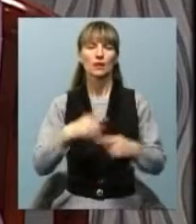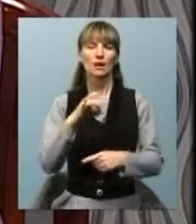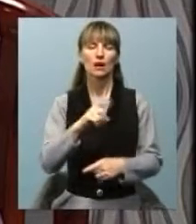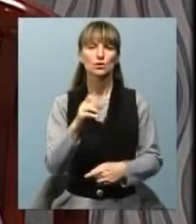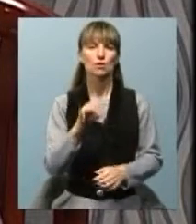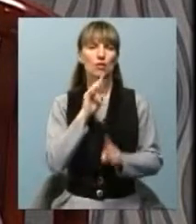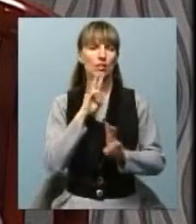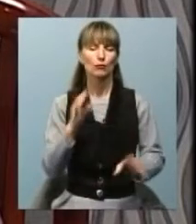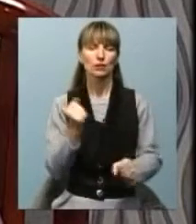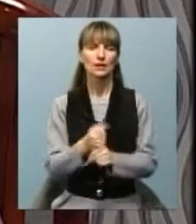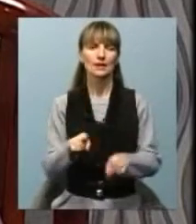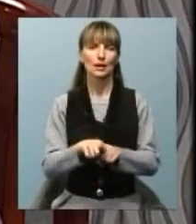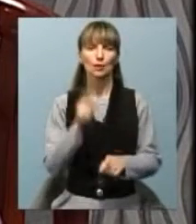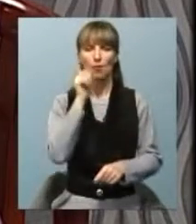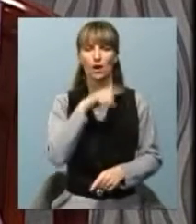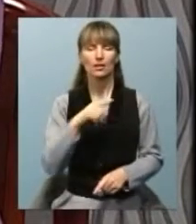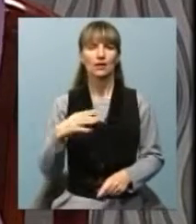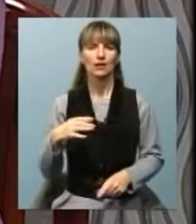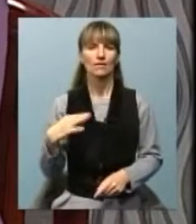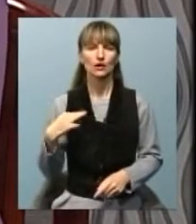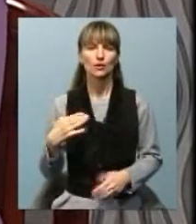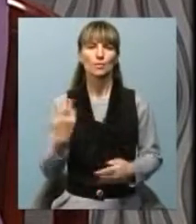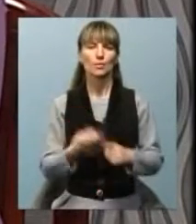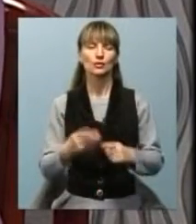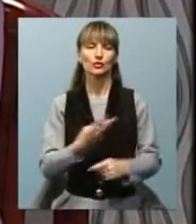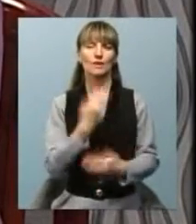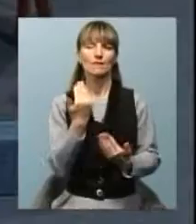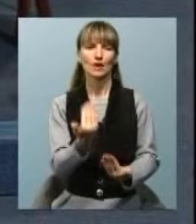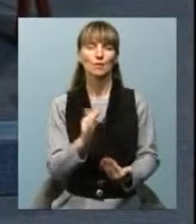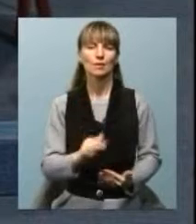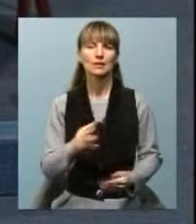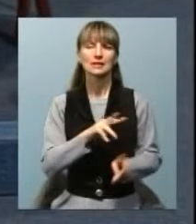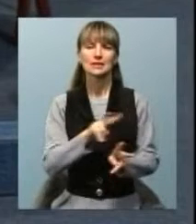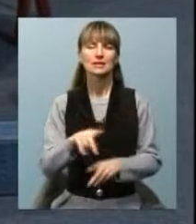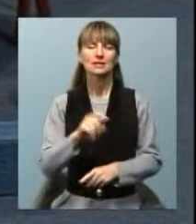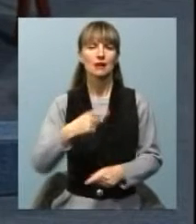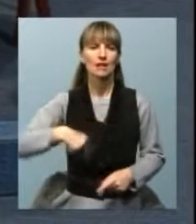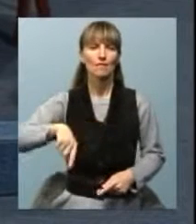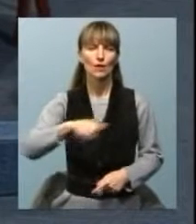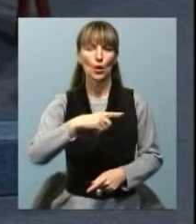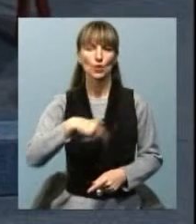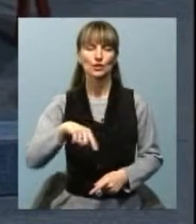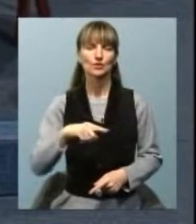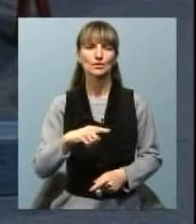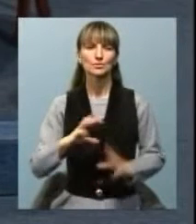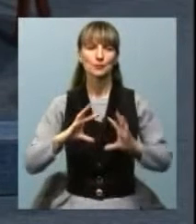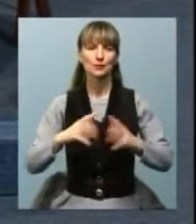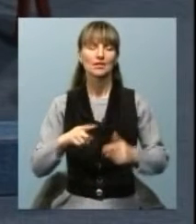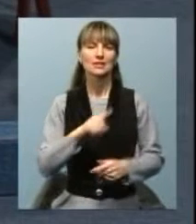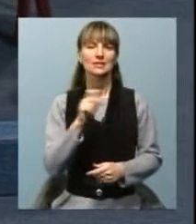разу не буде робити таких поганих речей. Тож, малята, хочемо вам побажати також слідкувати за навколишнім